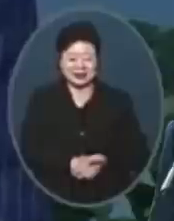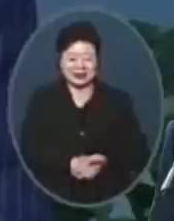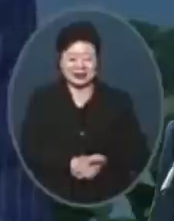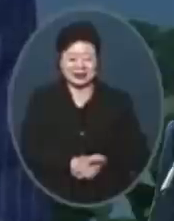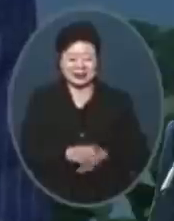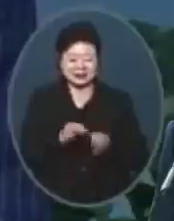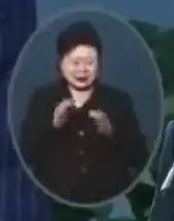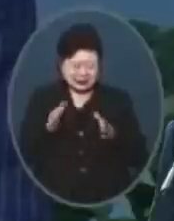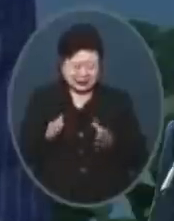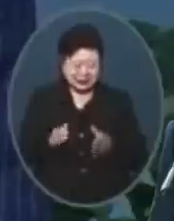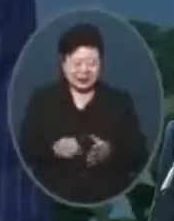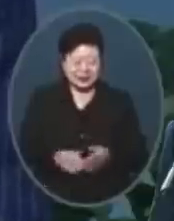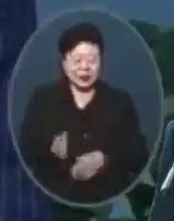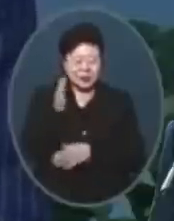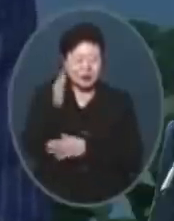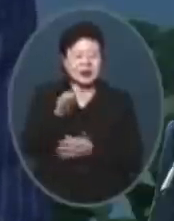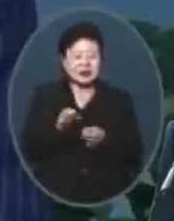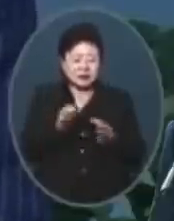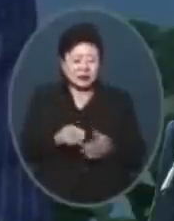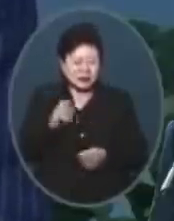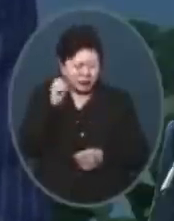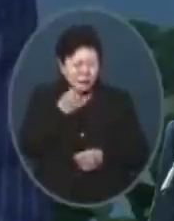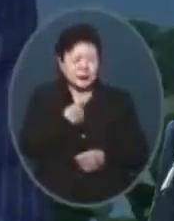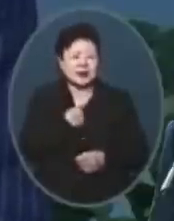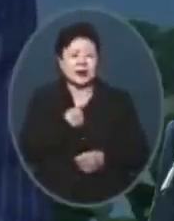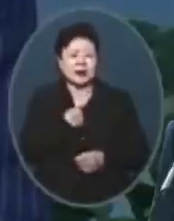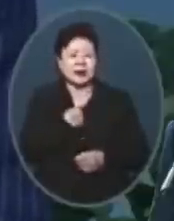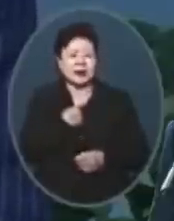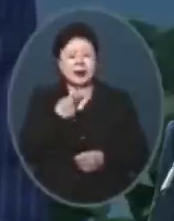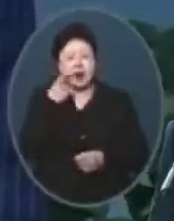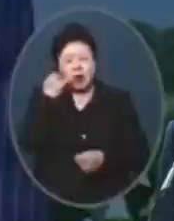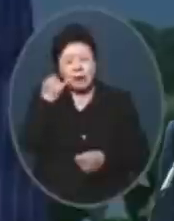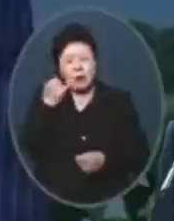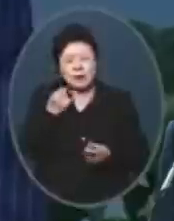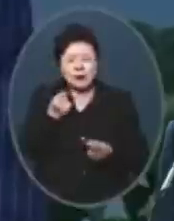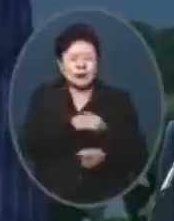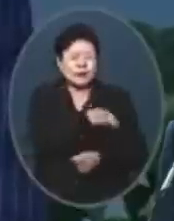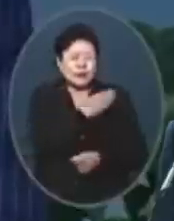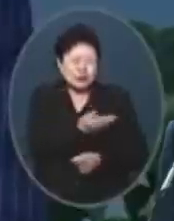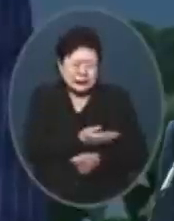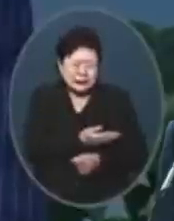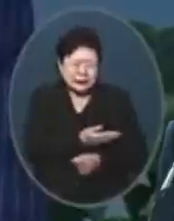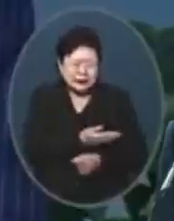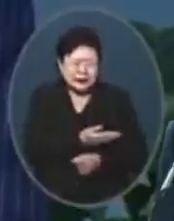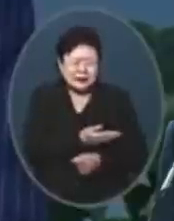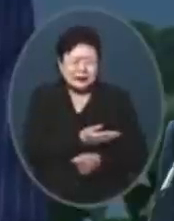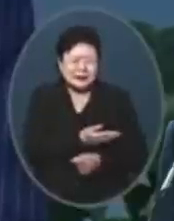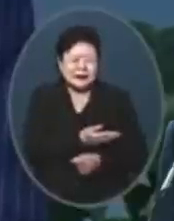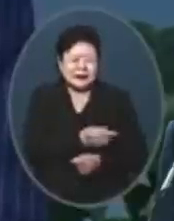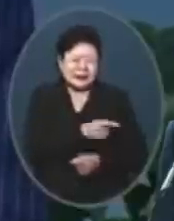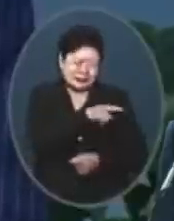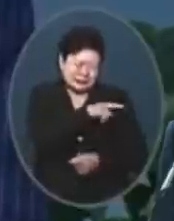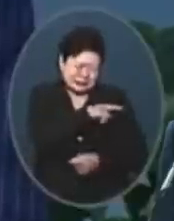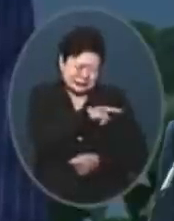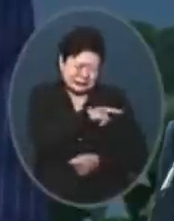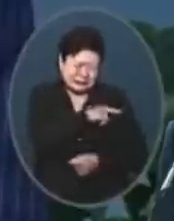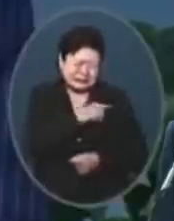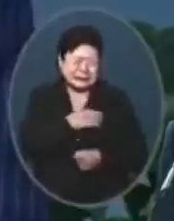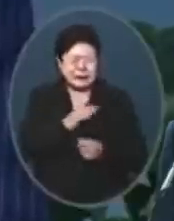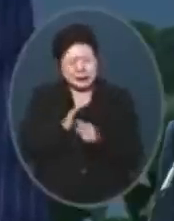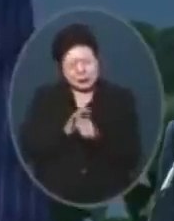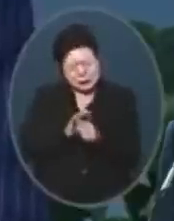동안 목회하는 동안 어려움을 당할 때는 어머니와 같은 권사님이 제일 나를 많이